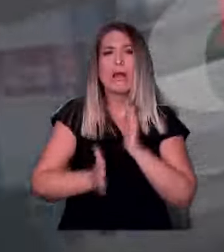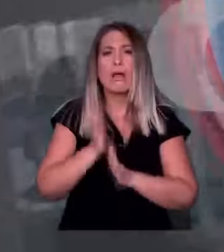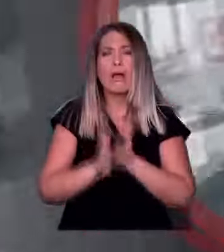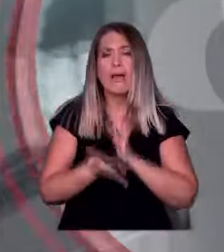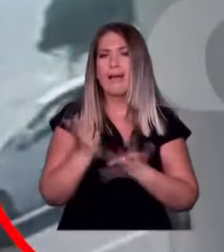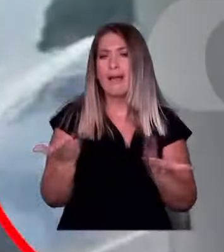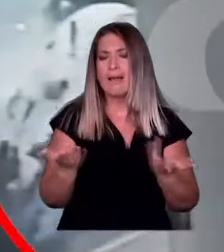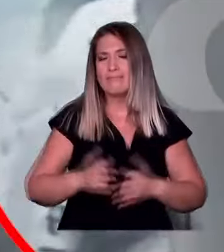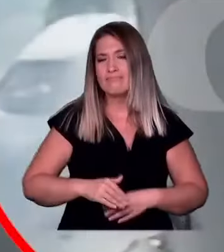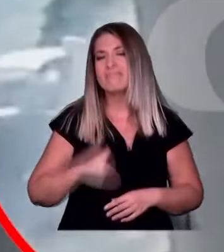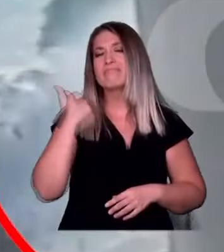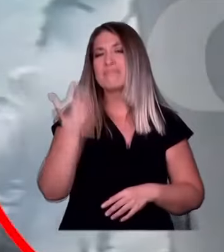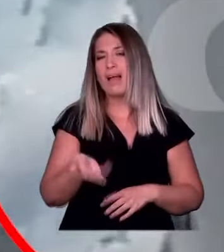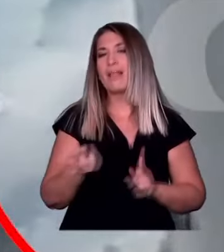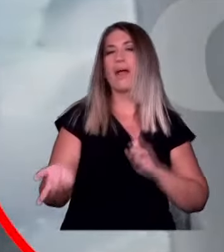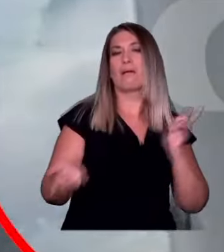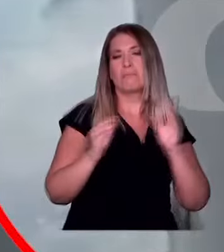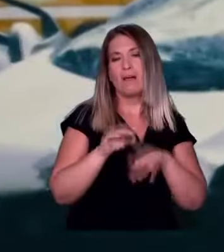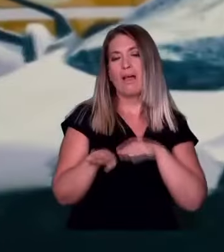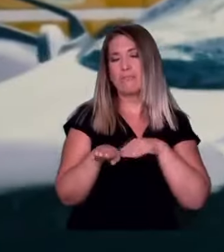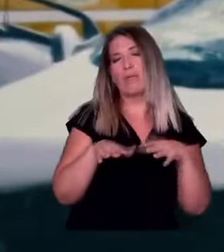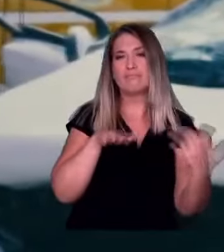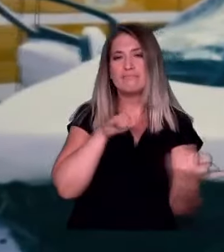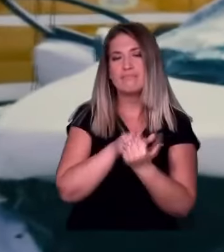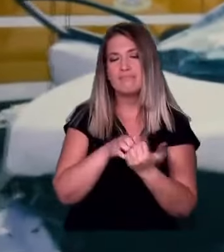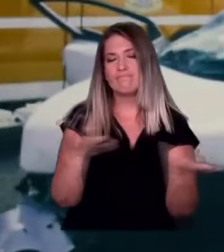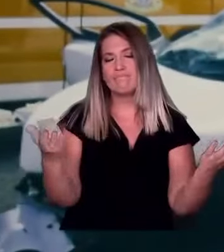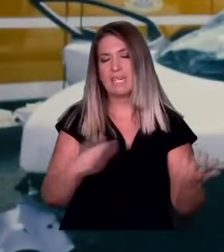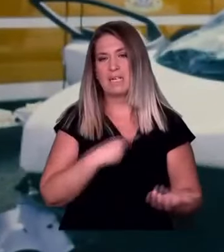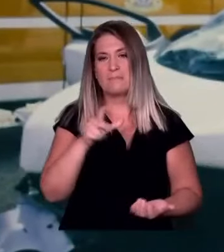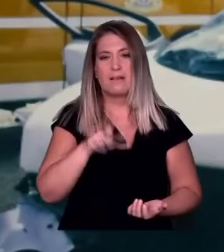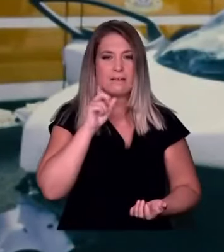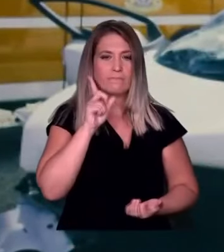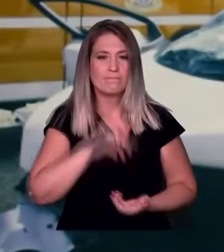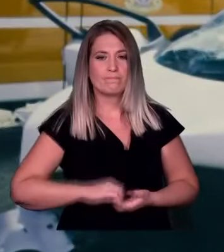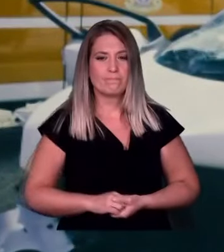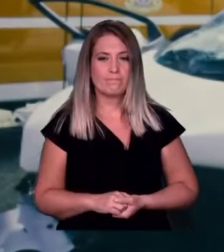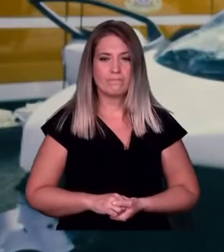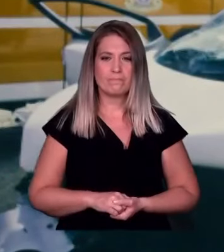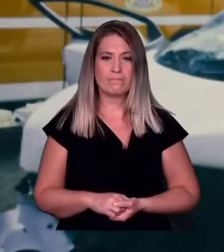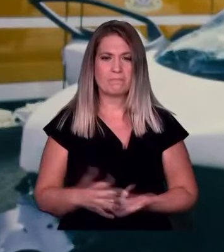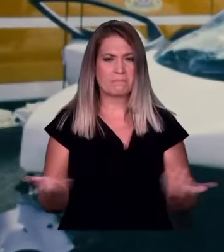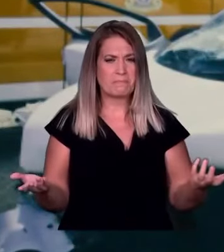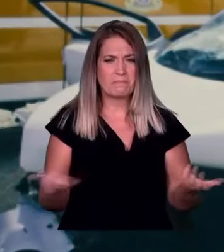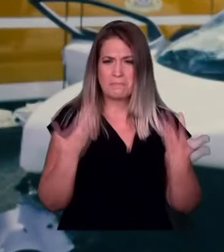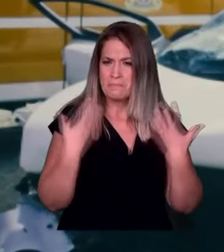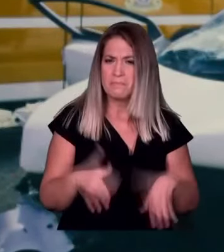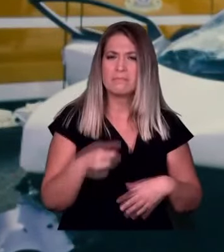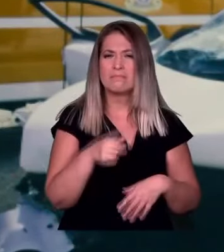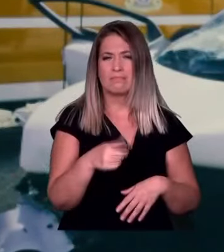της άτυχης γυναίκας είναι αργά για να αποφευχθεί το δυστύχημα. Ένα κάψιμο του αερόσακου έχω στον νόμο με αυτό τη ζώνη που